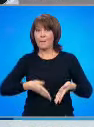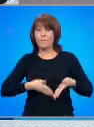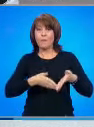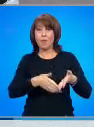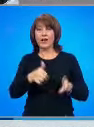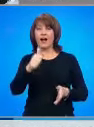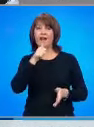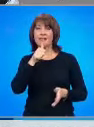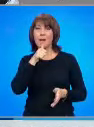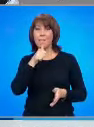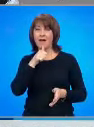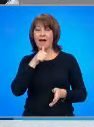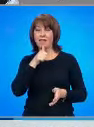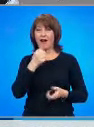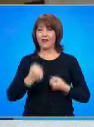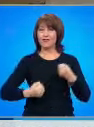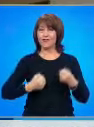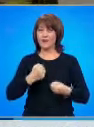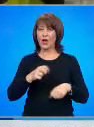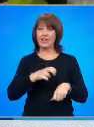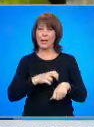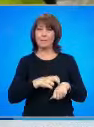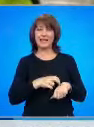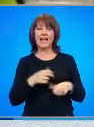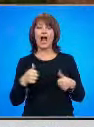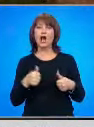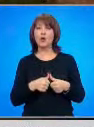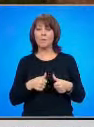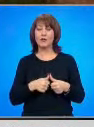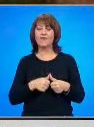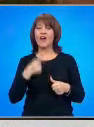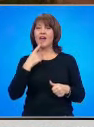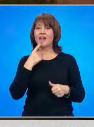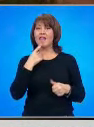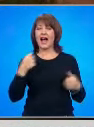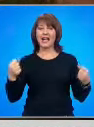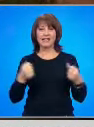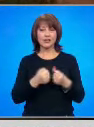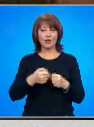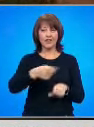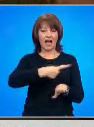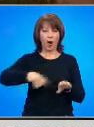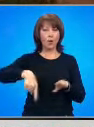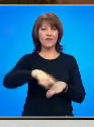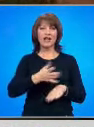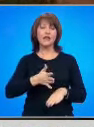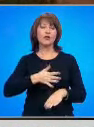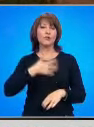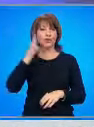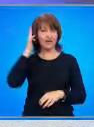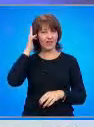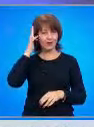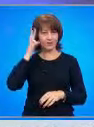и другиран Димитър Любенов, който причини катастрофата на околовръстното шосе, при която загина